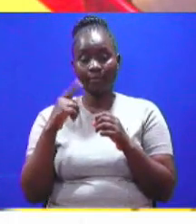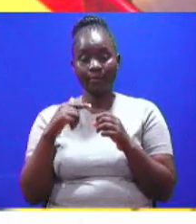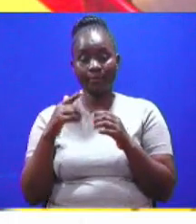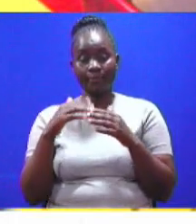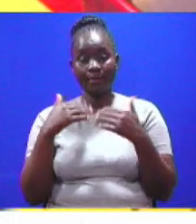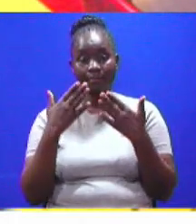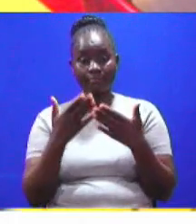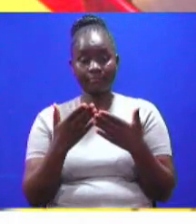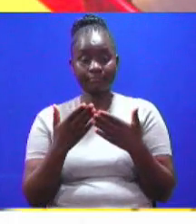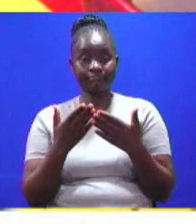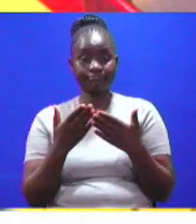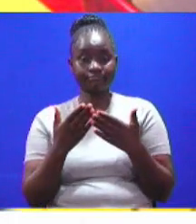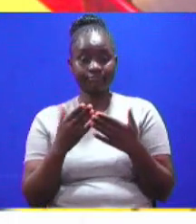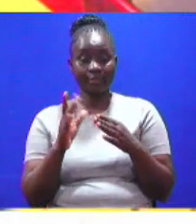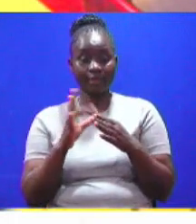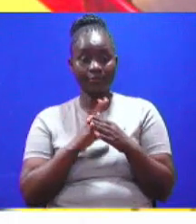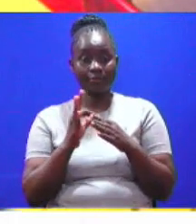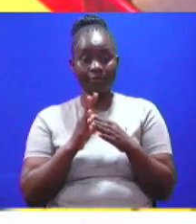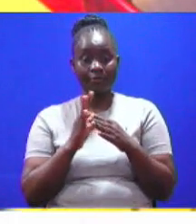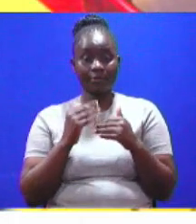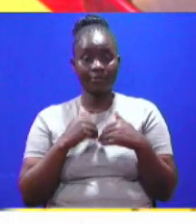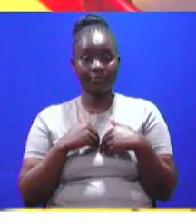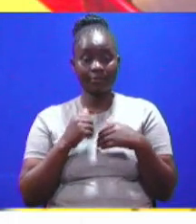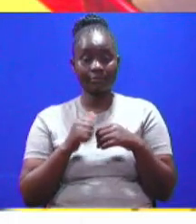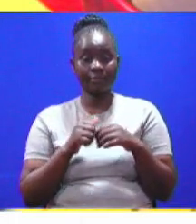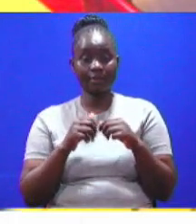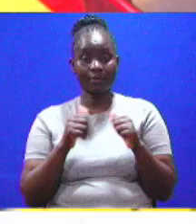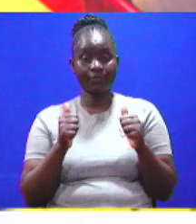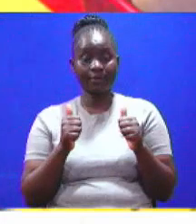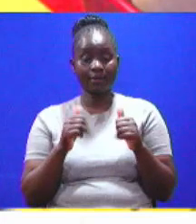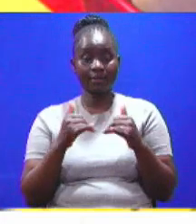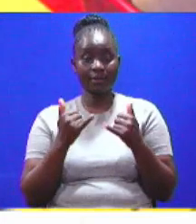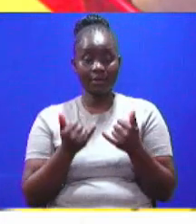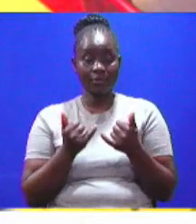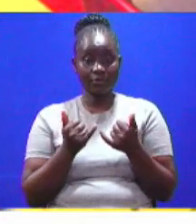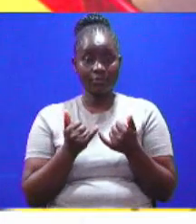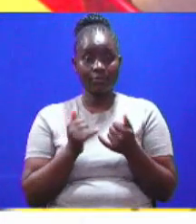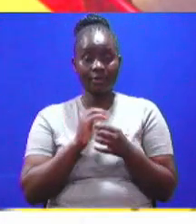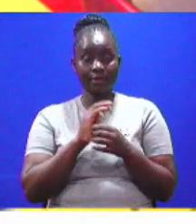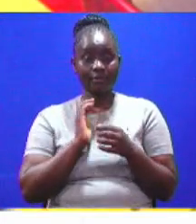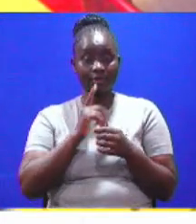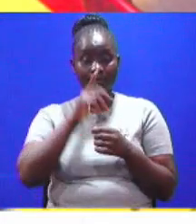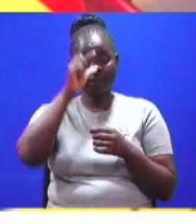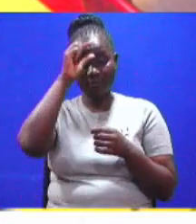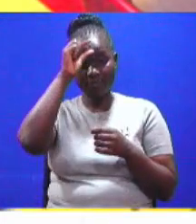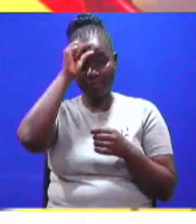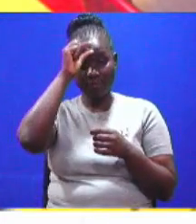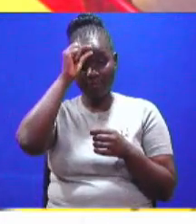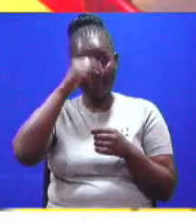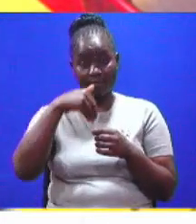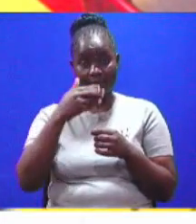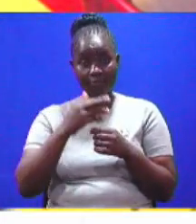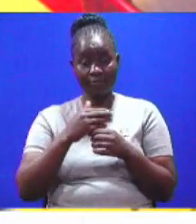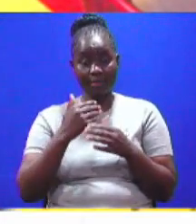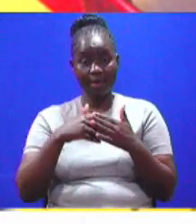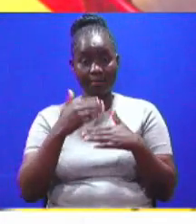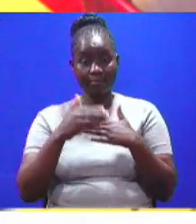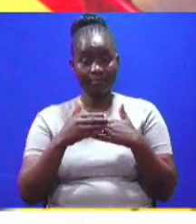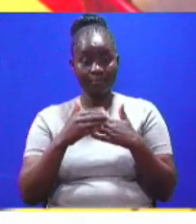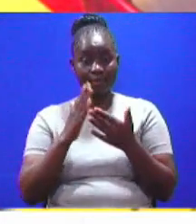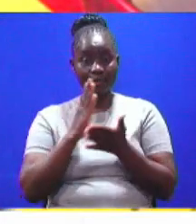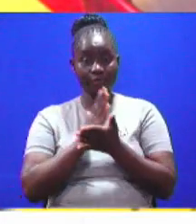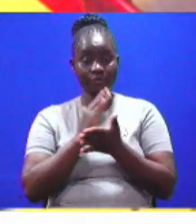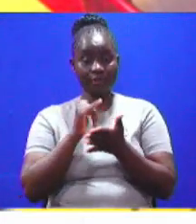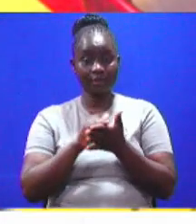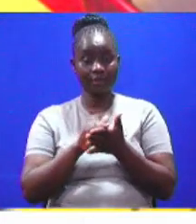kobaga koi kiranigwa ase nchira yobu ikiranu ase wana nyara kobaga kubolia serekali nge nyara kobe kwena libagali ya mutue kwena kibuna magani